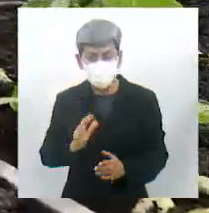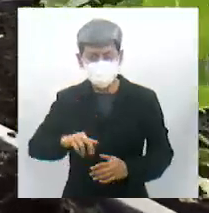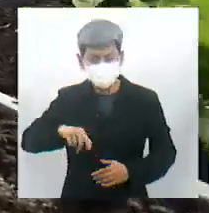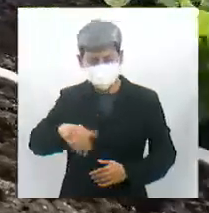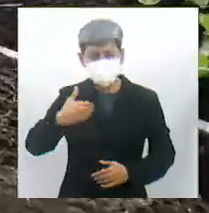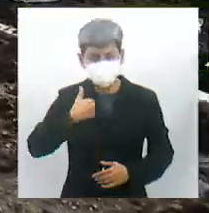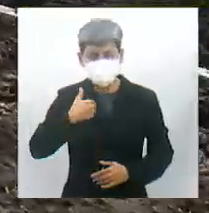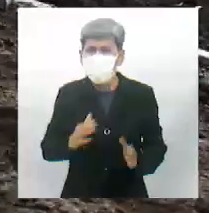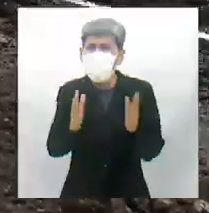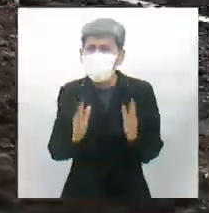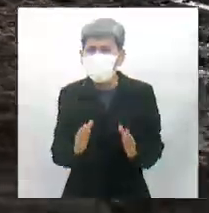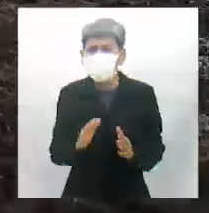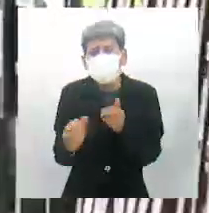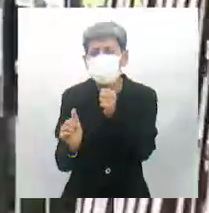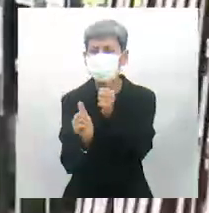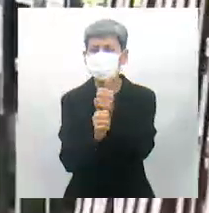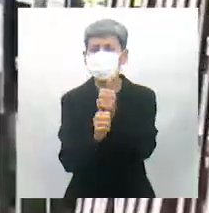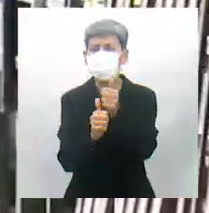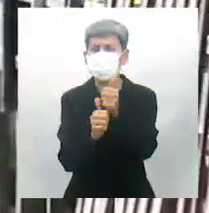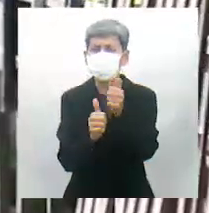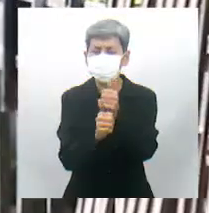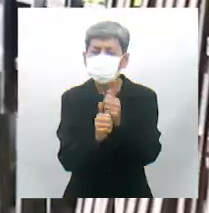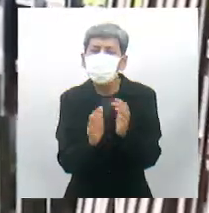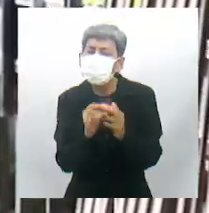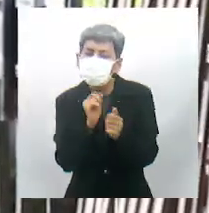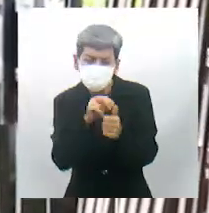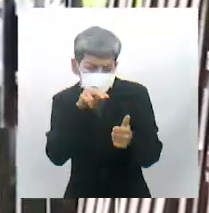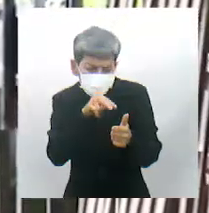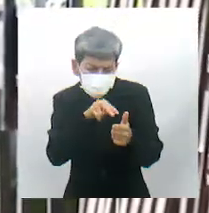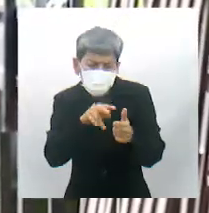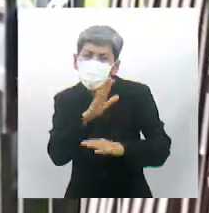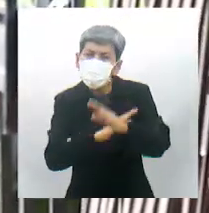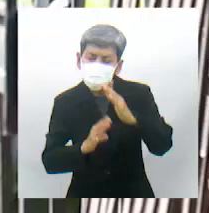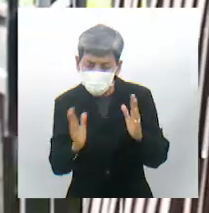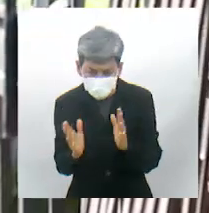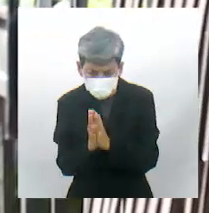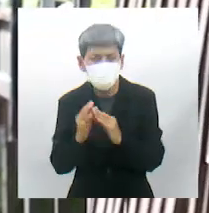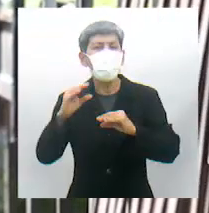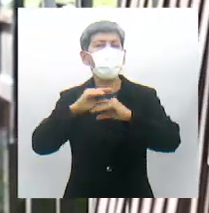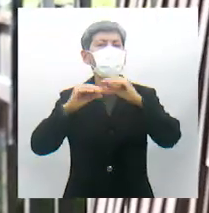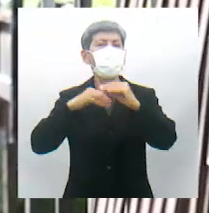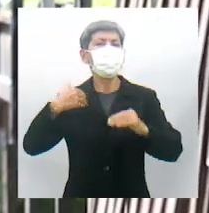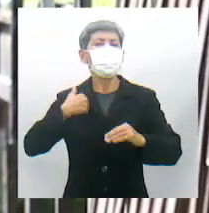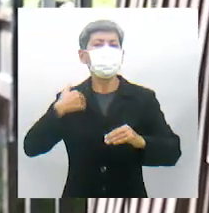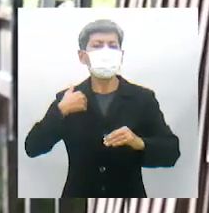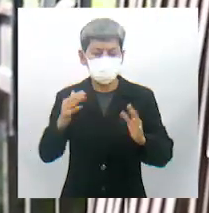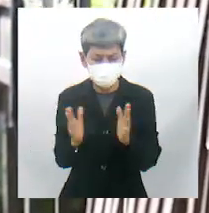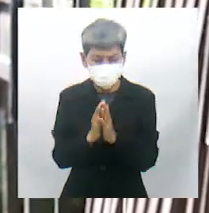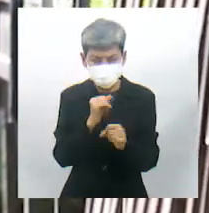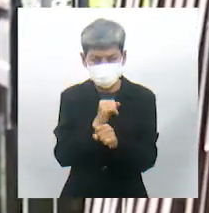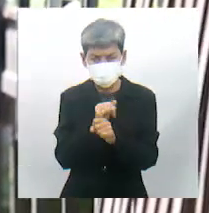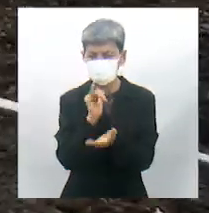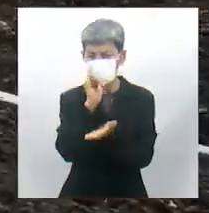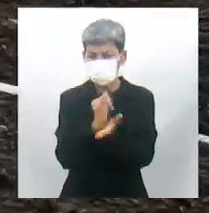เดินได้แล้วก็บางคนก็เป็นผู้ช่วยผู้ดูแลอย่างเงี้ยครับ ครับ มาเข้าโครงการกับเราเราก็ทำด้วยกันได้คน